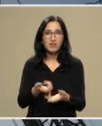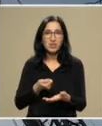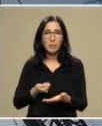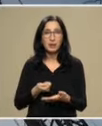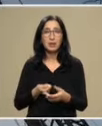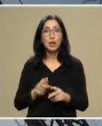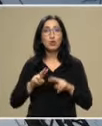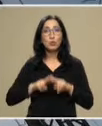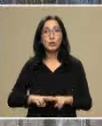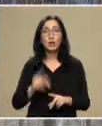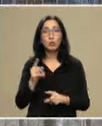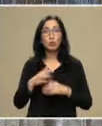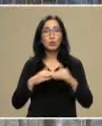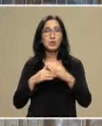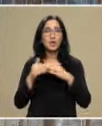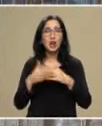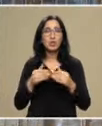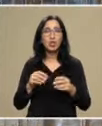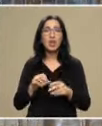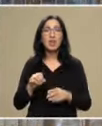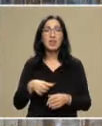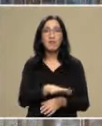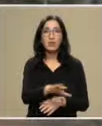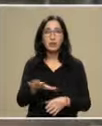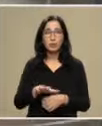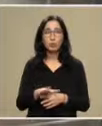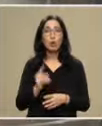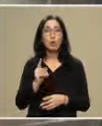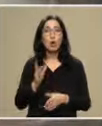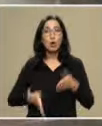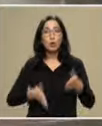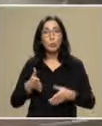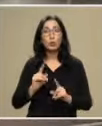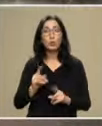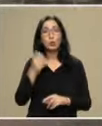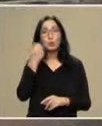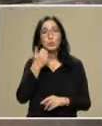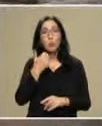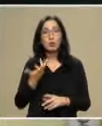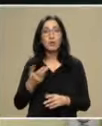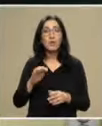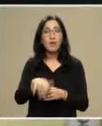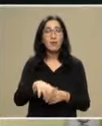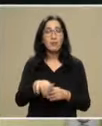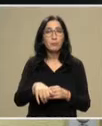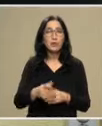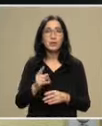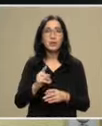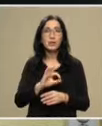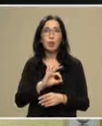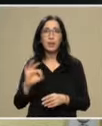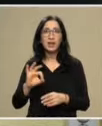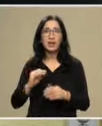останат тези, които изграждат инфраструктурата. Дори роботите, които ползваме от мините в строителството, те са до определена